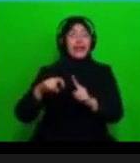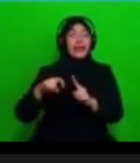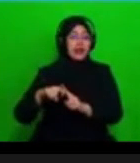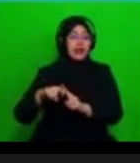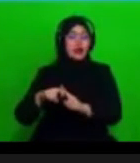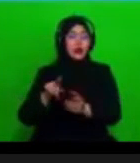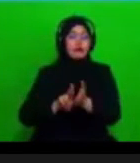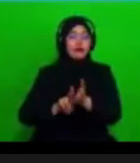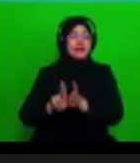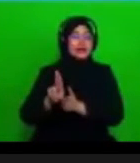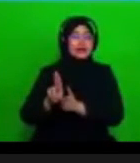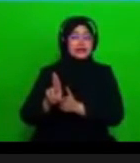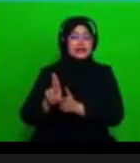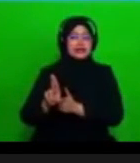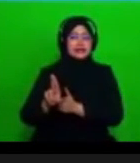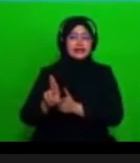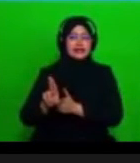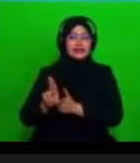APK pendidikan tinggi dan